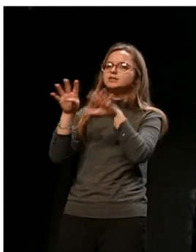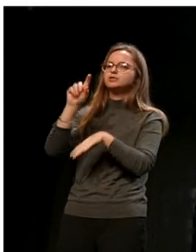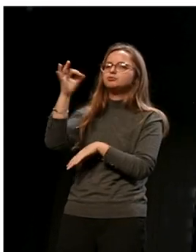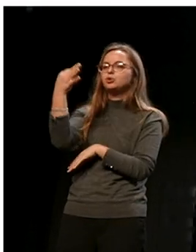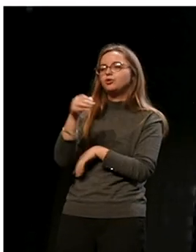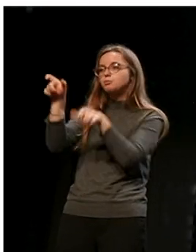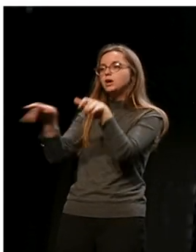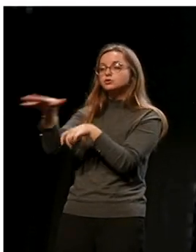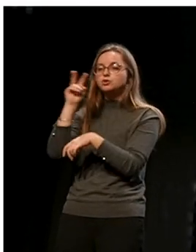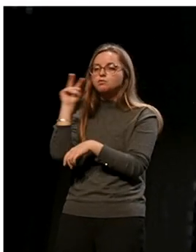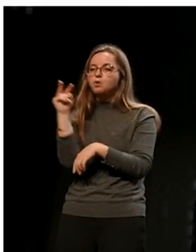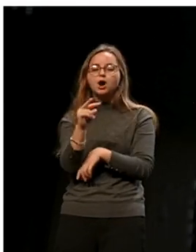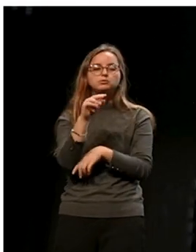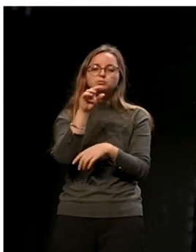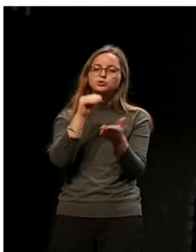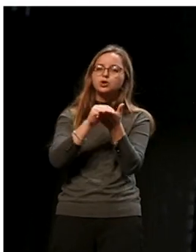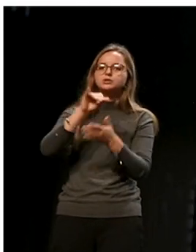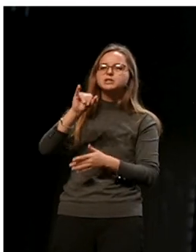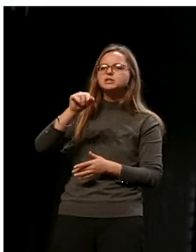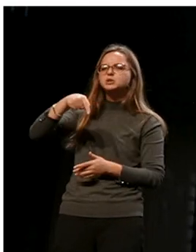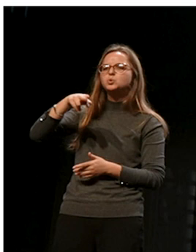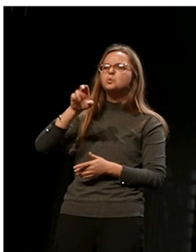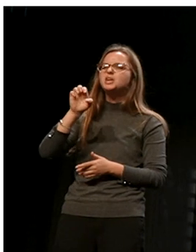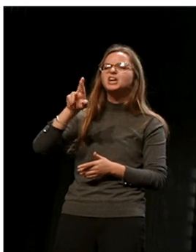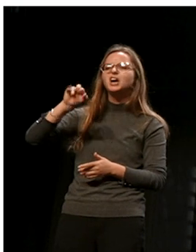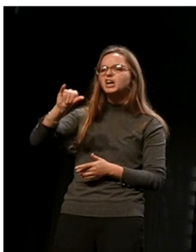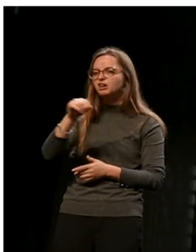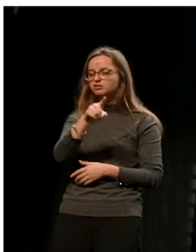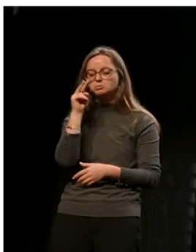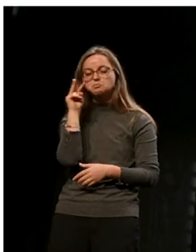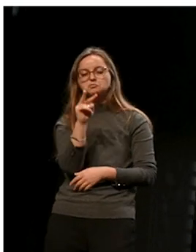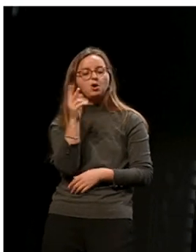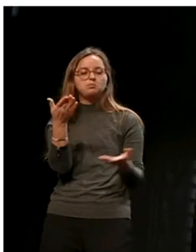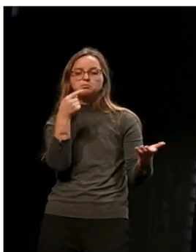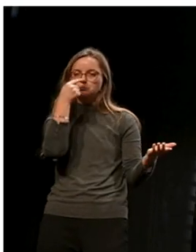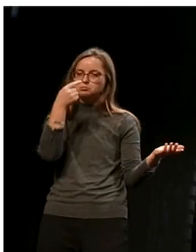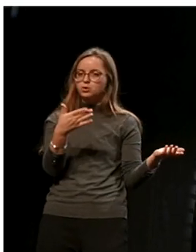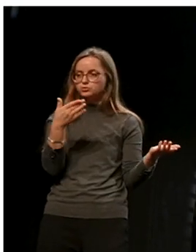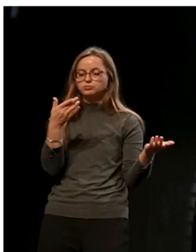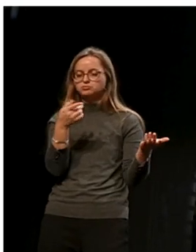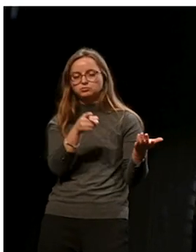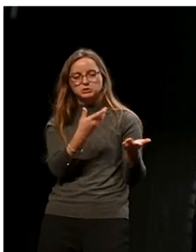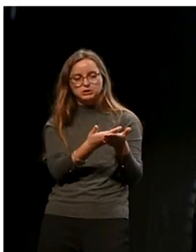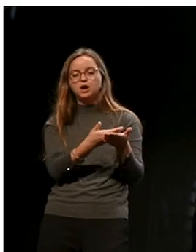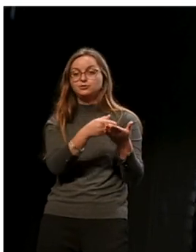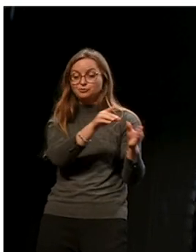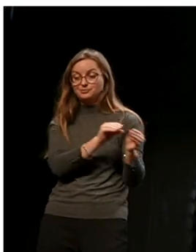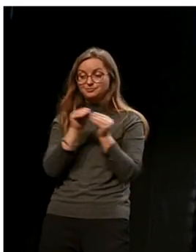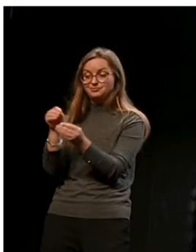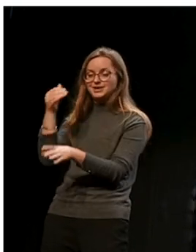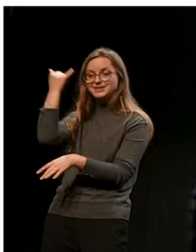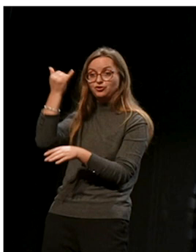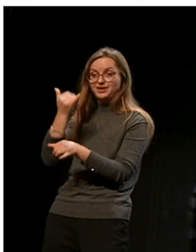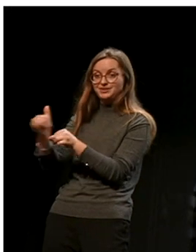Inquiry, donc ils l'estimaient que cette graphie, c'était Inquiry. Voilà. Donc, on lui a donné à manger petit à petit. Donc, tu peux